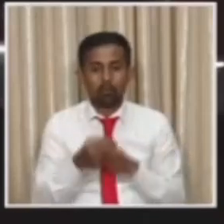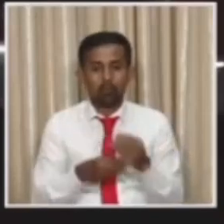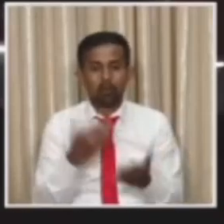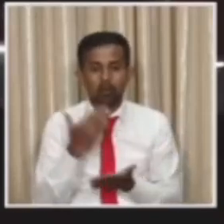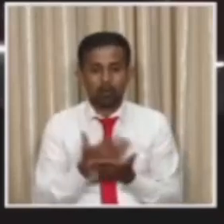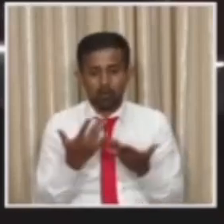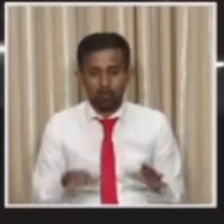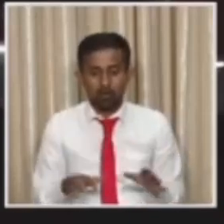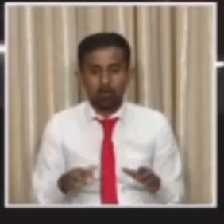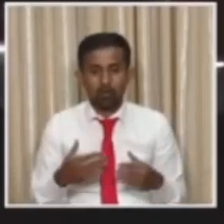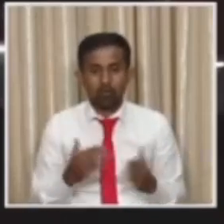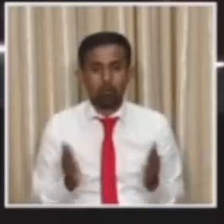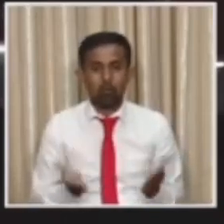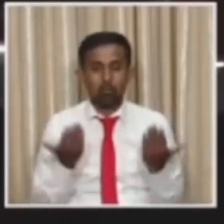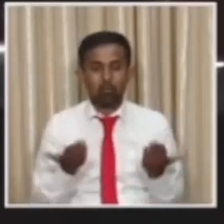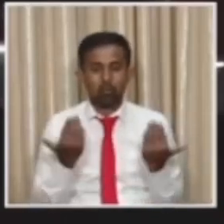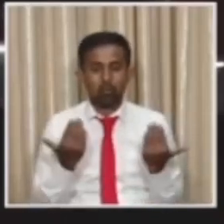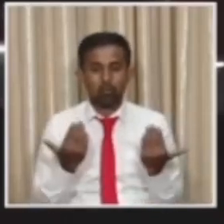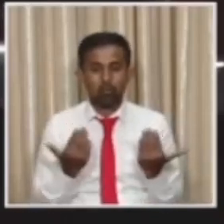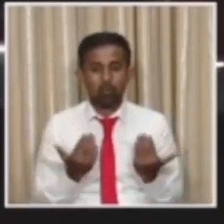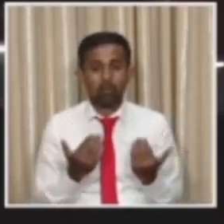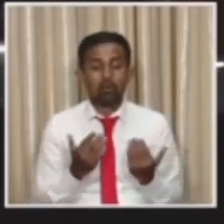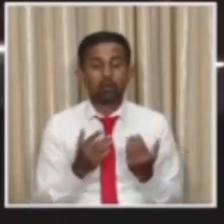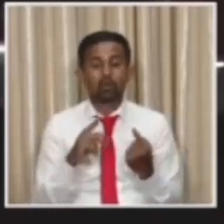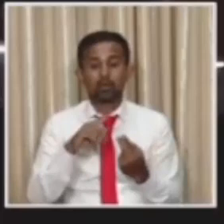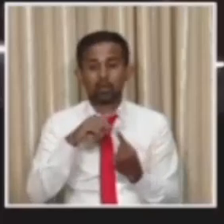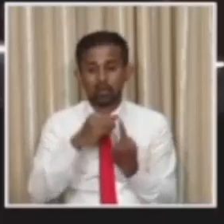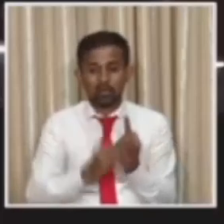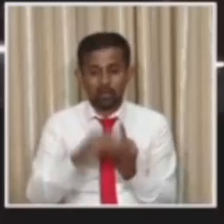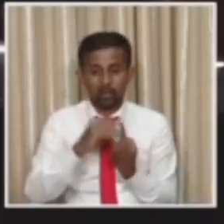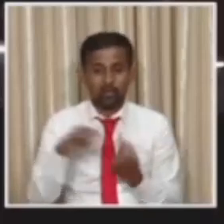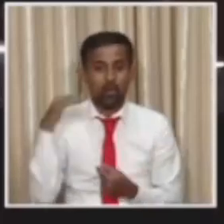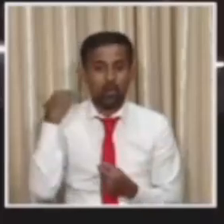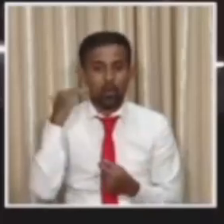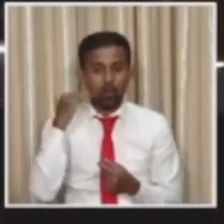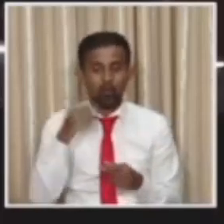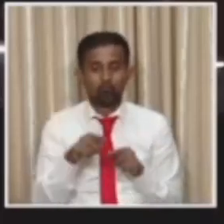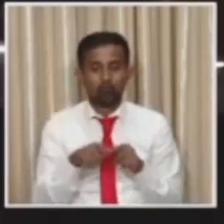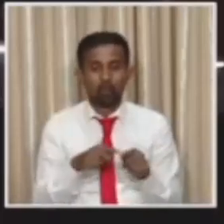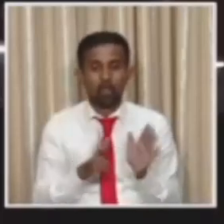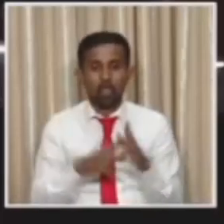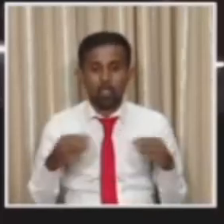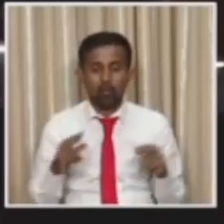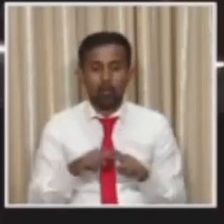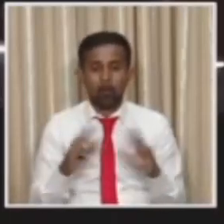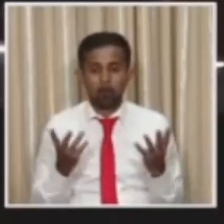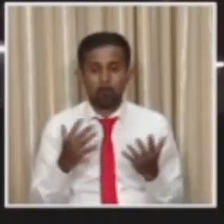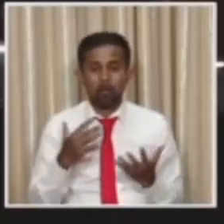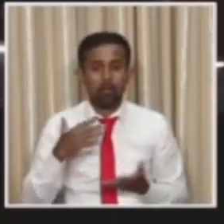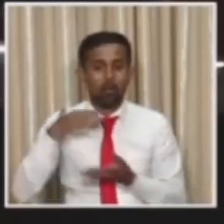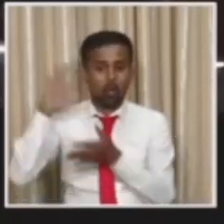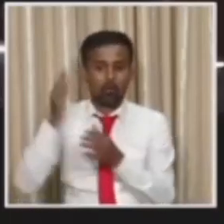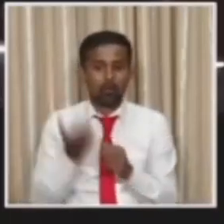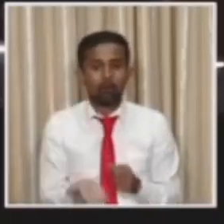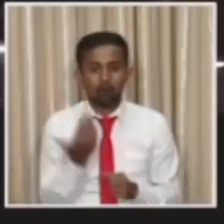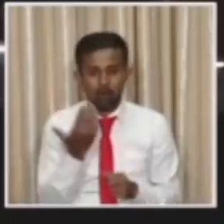නැවතිලා තිනවා දැන් අපි ආරම්භ කළ යුතුයි. ඒ වගේම කෙසෙල් කොළ දේශීය නිෂ්පාදන ආශ්‍රිත ගොඩක් දේවල් කරන්න පුළුවන්. ඒ වගේම එළවලු පළතුරු අපනයන දියුණු කරන්න